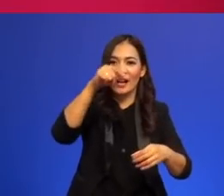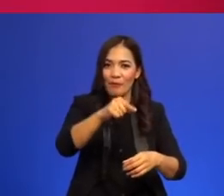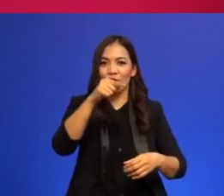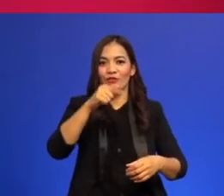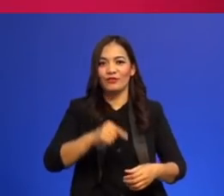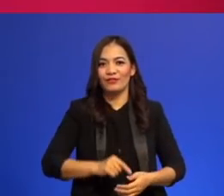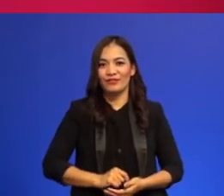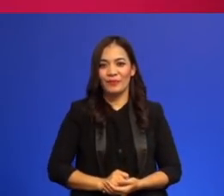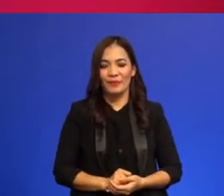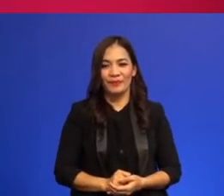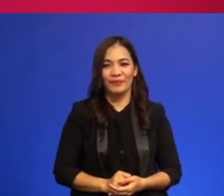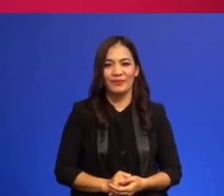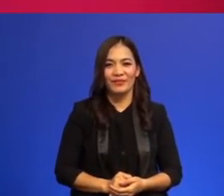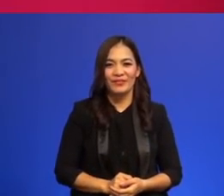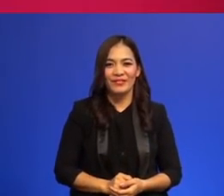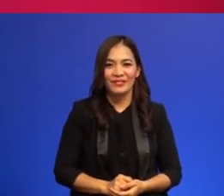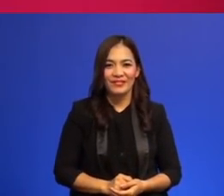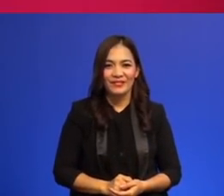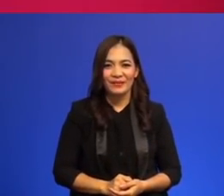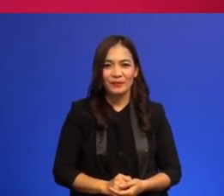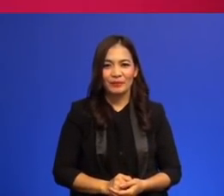loh.